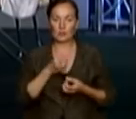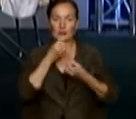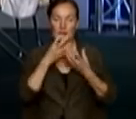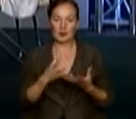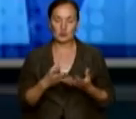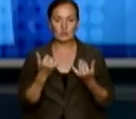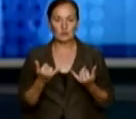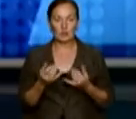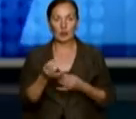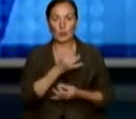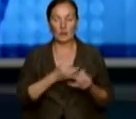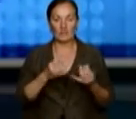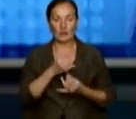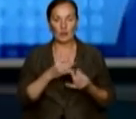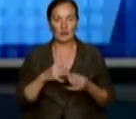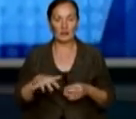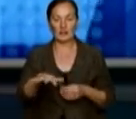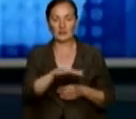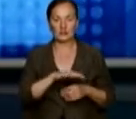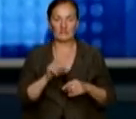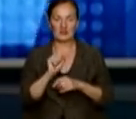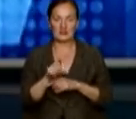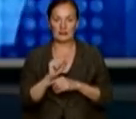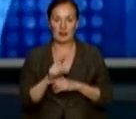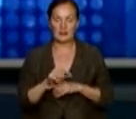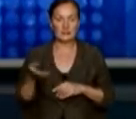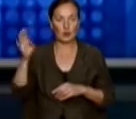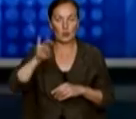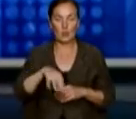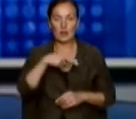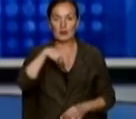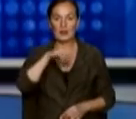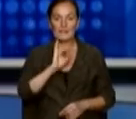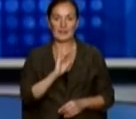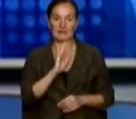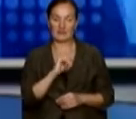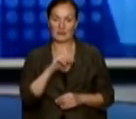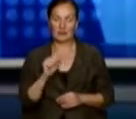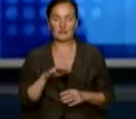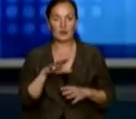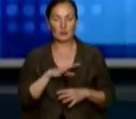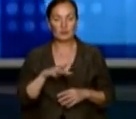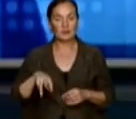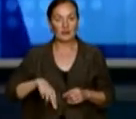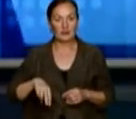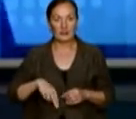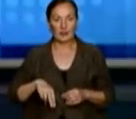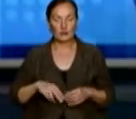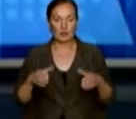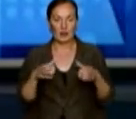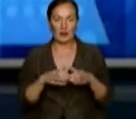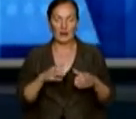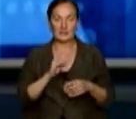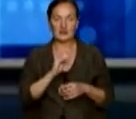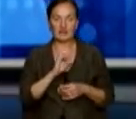про ландшафтний заказник «Гора Пивиха». У мене в студії були Анна Шендрик, директор креативної агенції